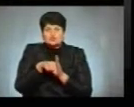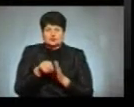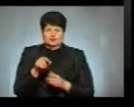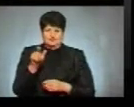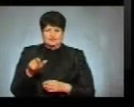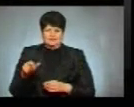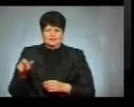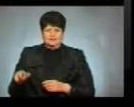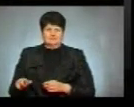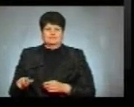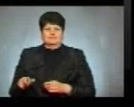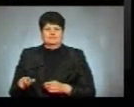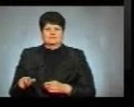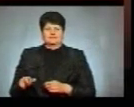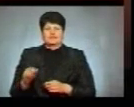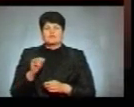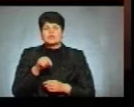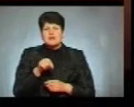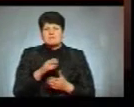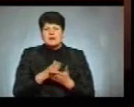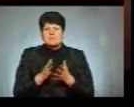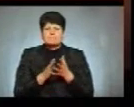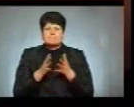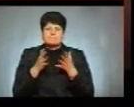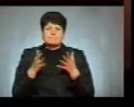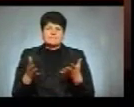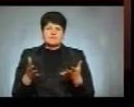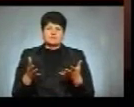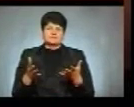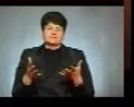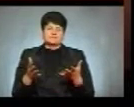і, відповідно, вона має більш такий